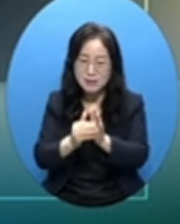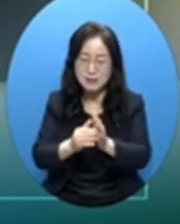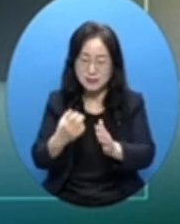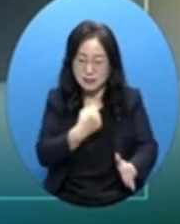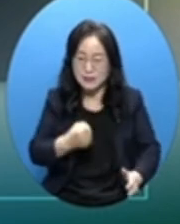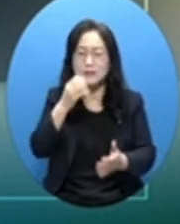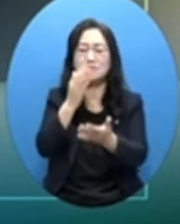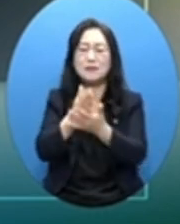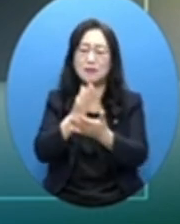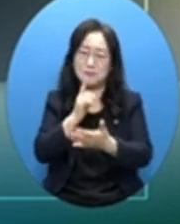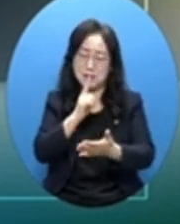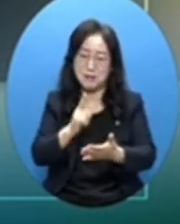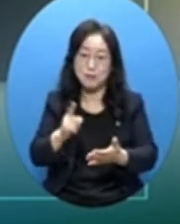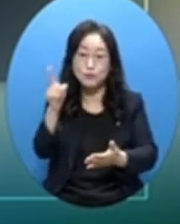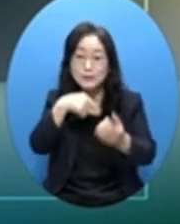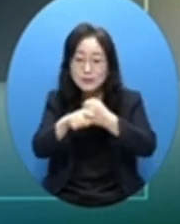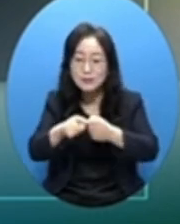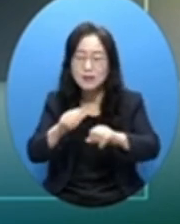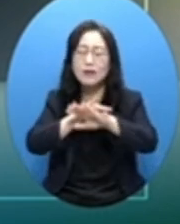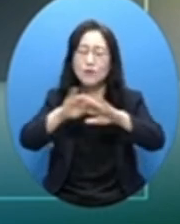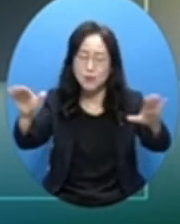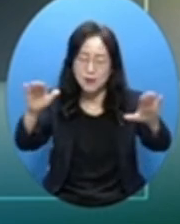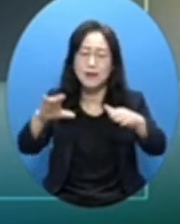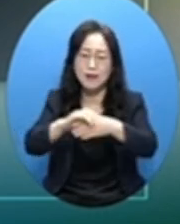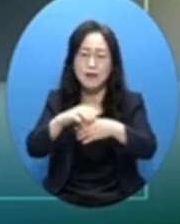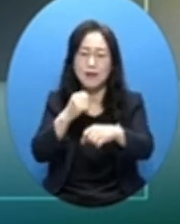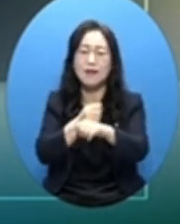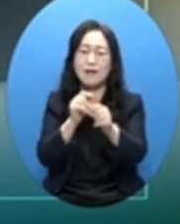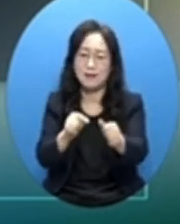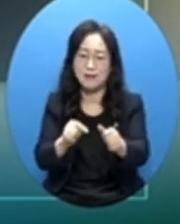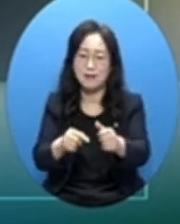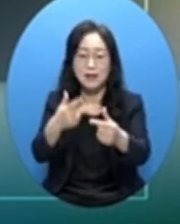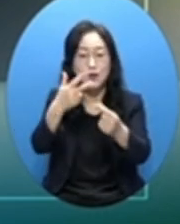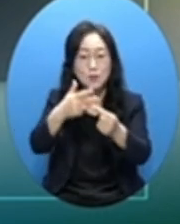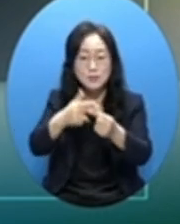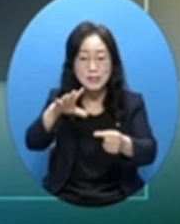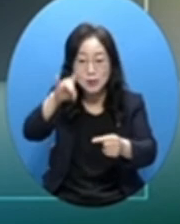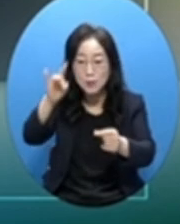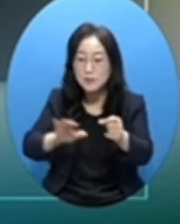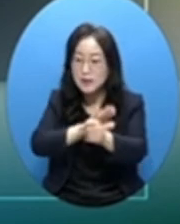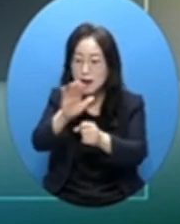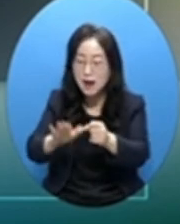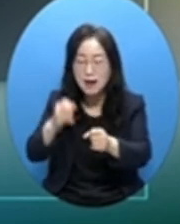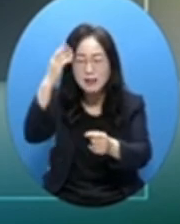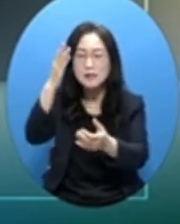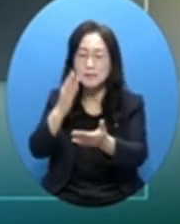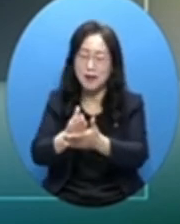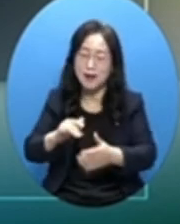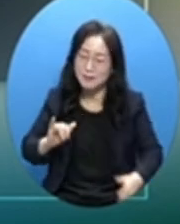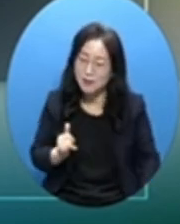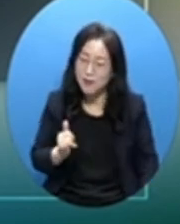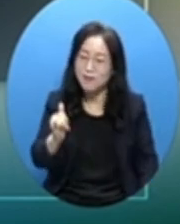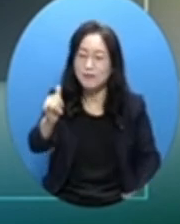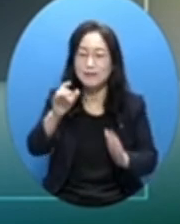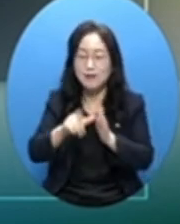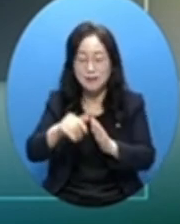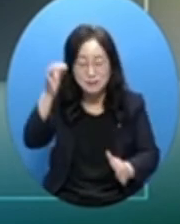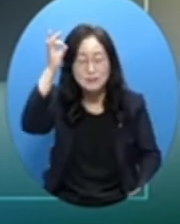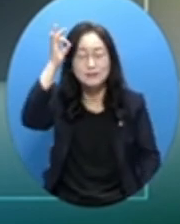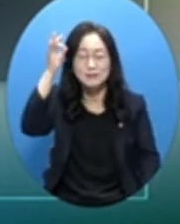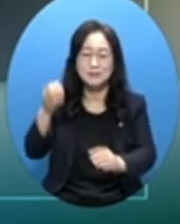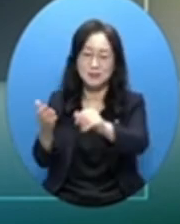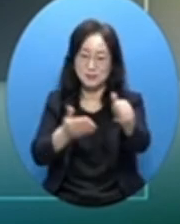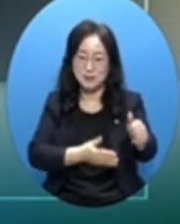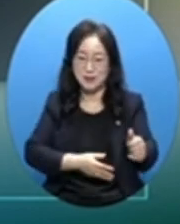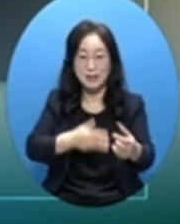속히 화해하라고 하는 것입니다. 일곱 번째, 처음 사랑을 잊지 말아라. 늘 연애할 때를 생각하라는 것입니다.